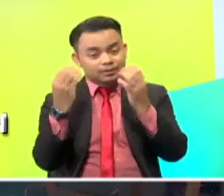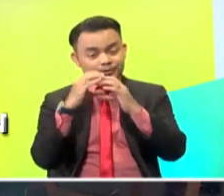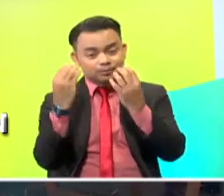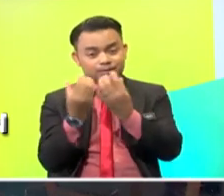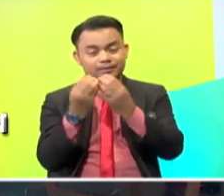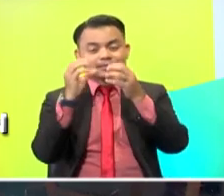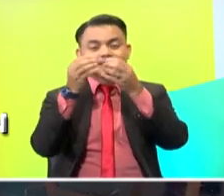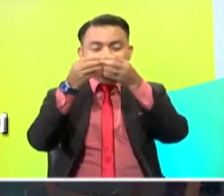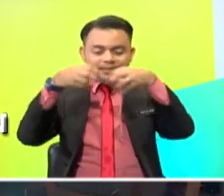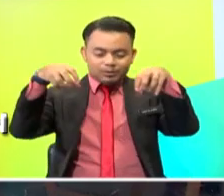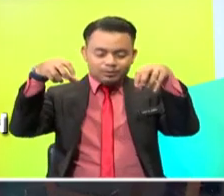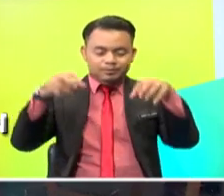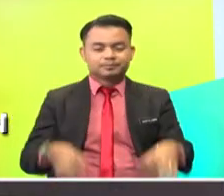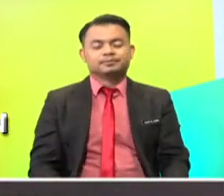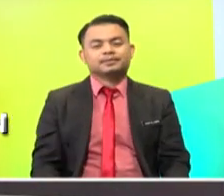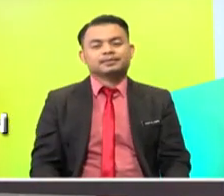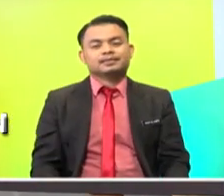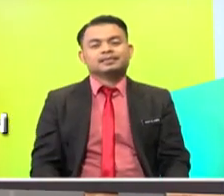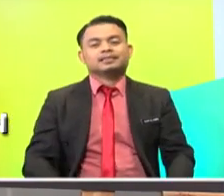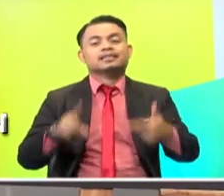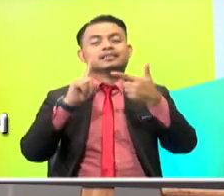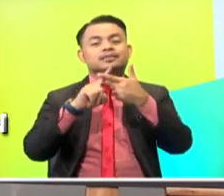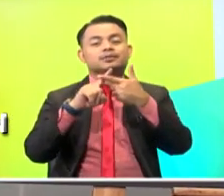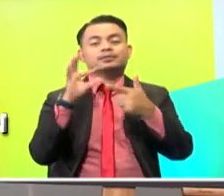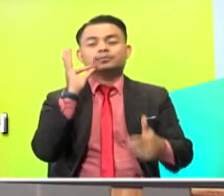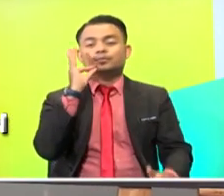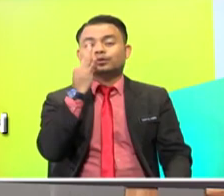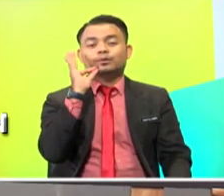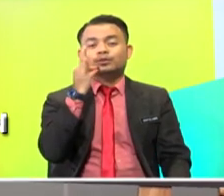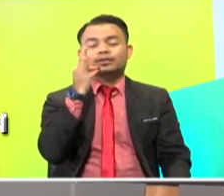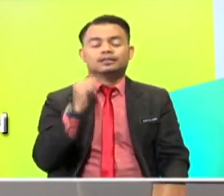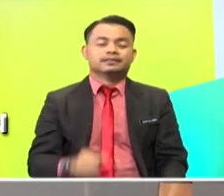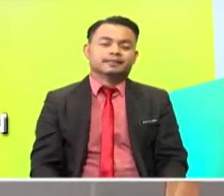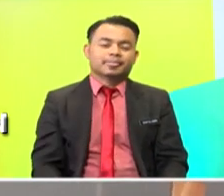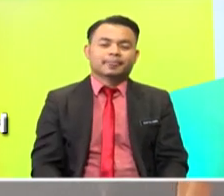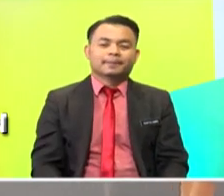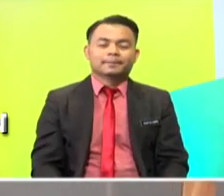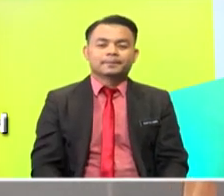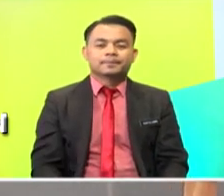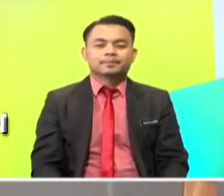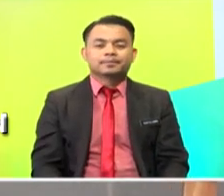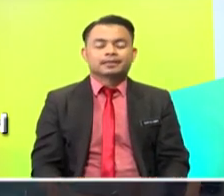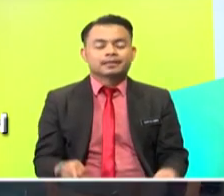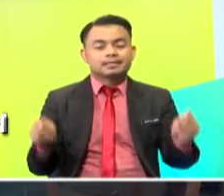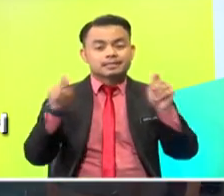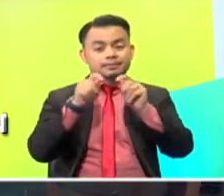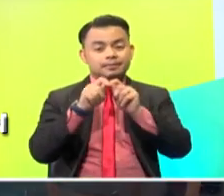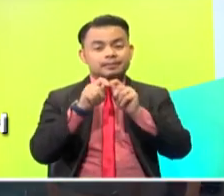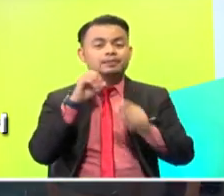hal yang kedua buah-buahan Hahaha muah seperti buah